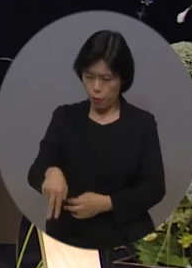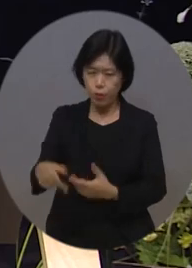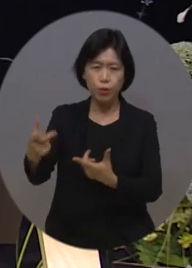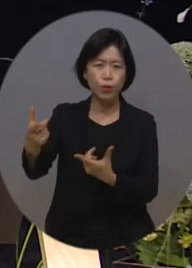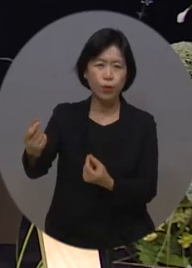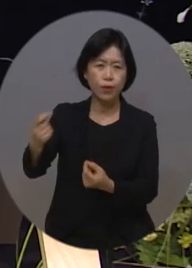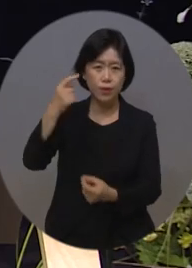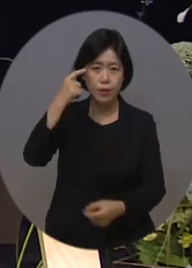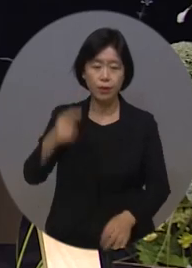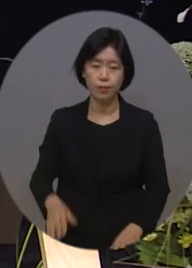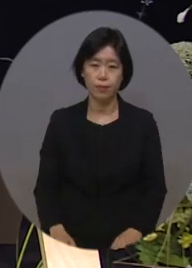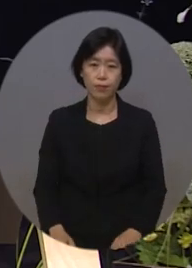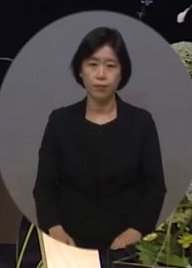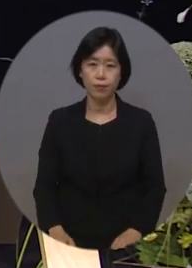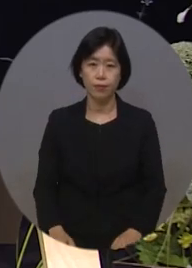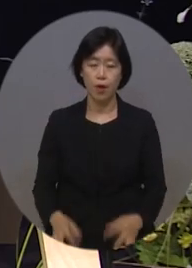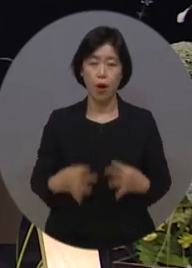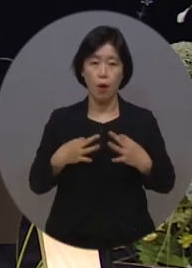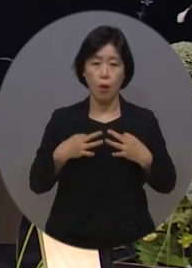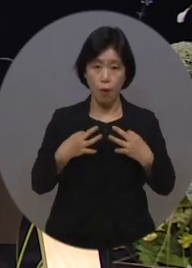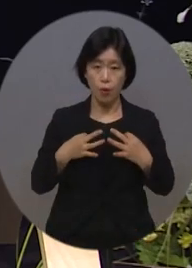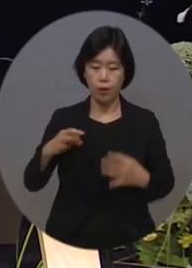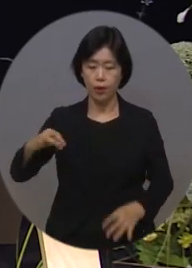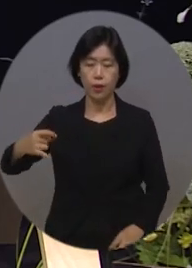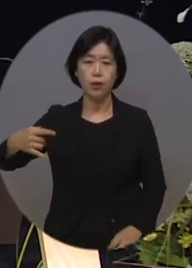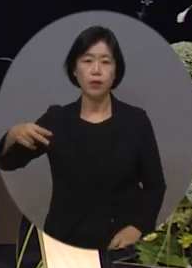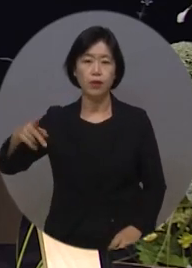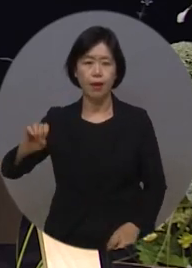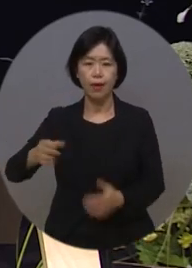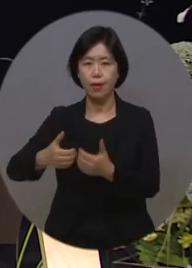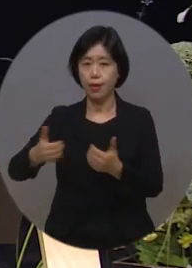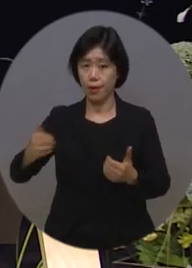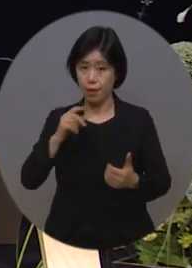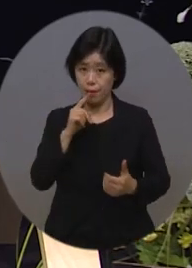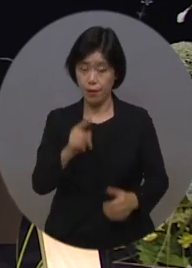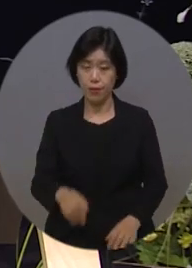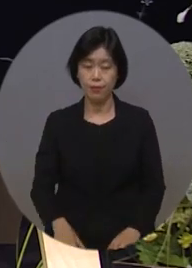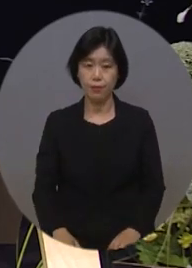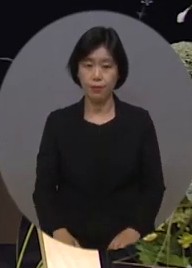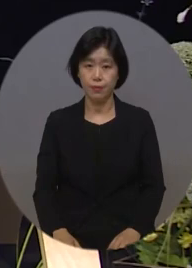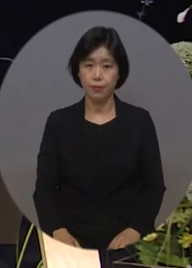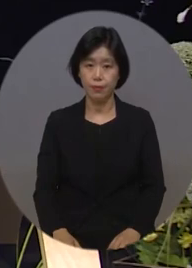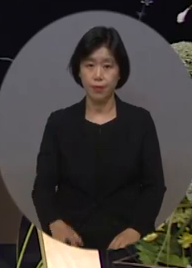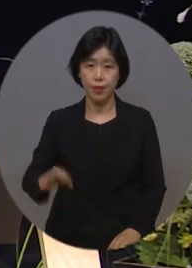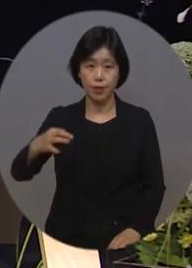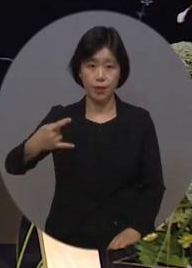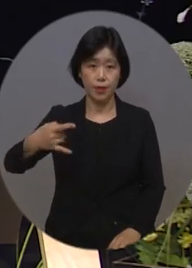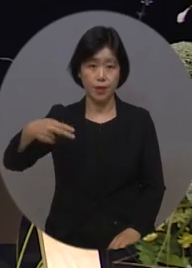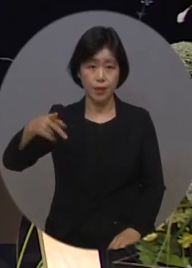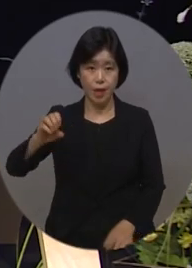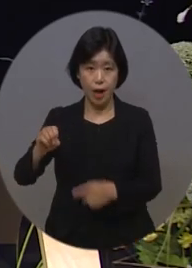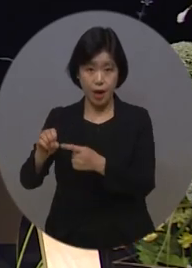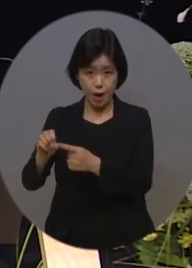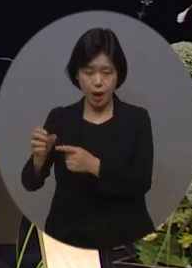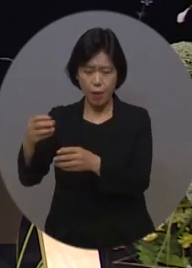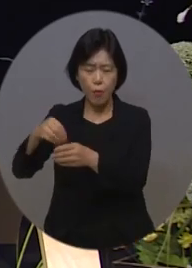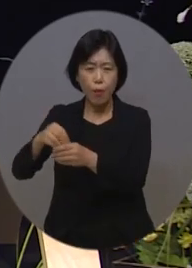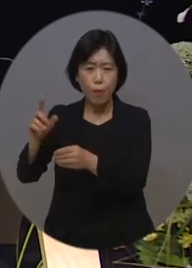이로써 시인은 옷과 의상의 차이를 규정해 놓았습니다. 의상에는